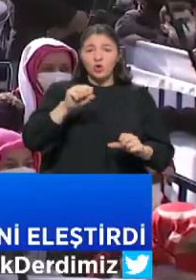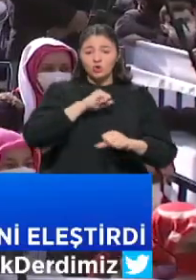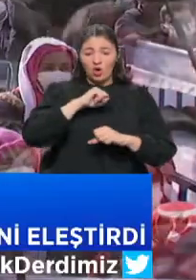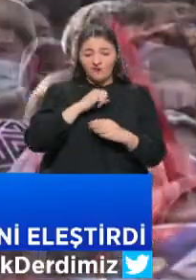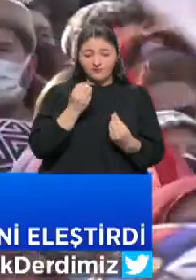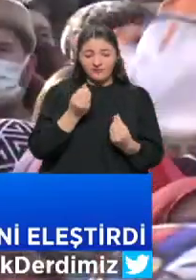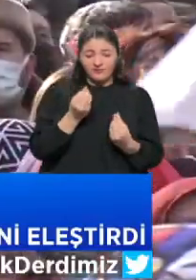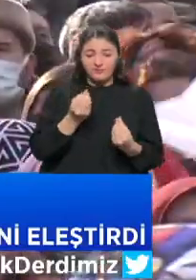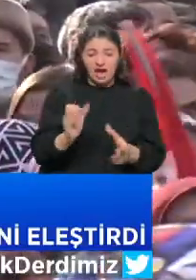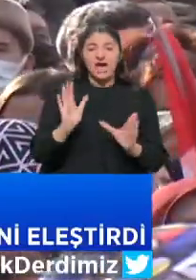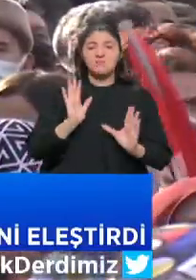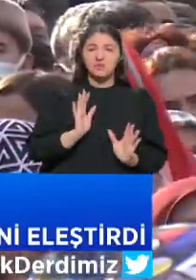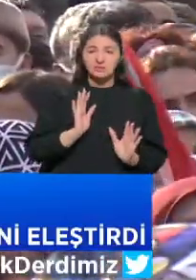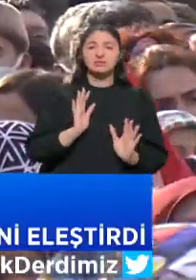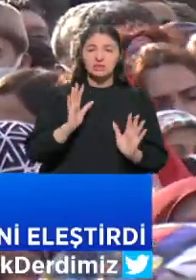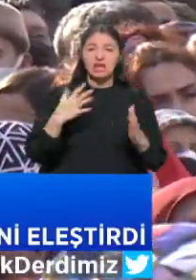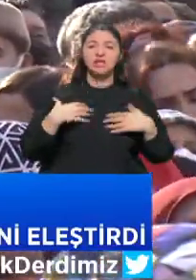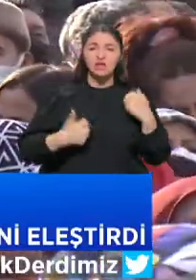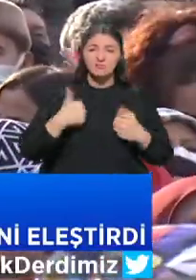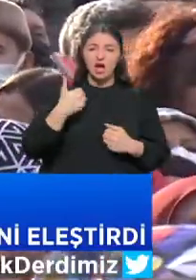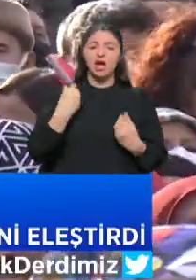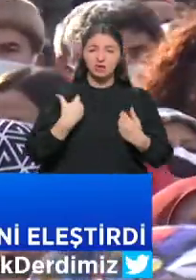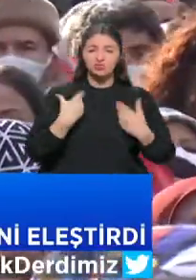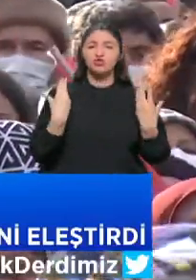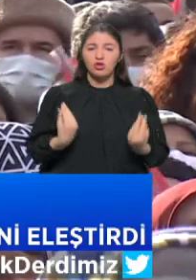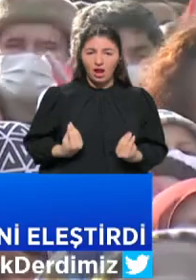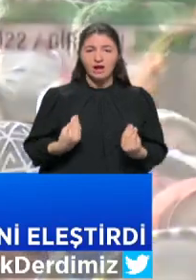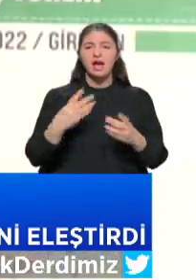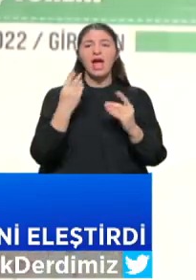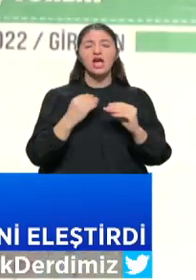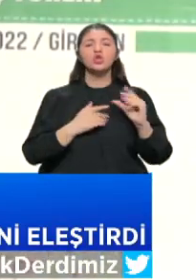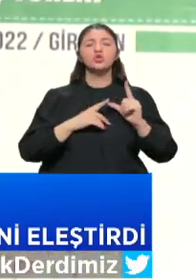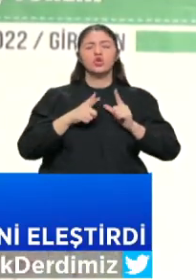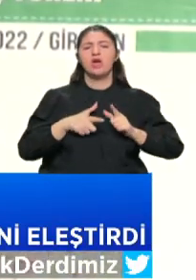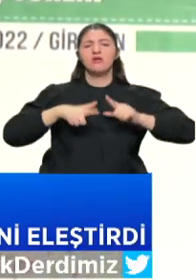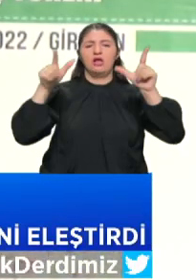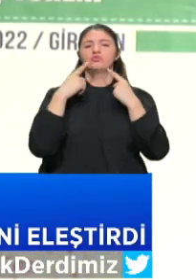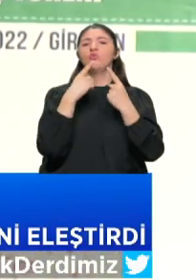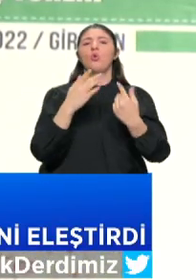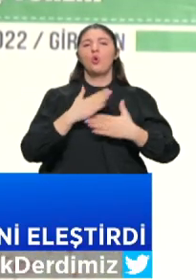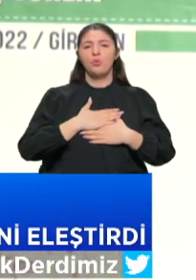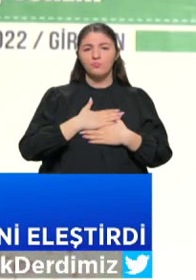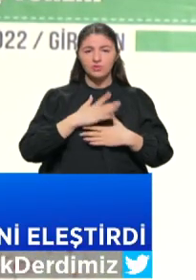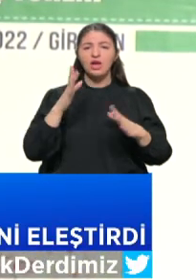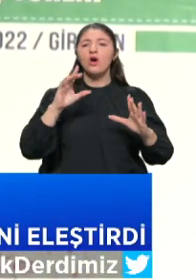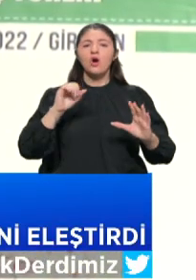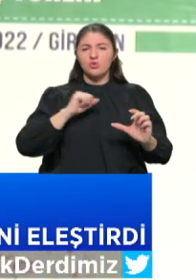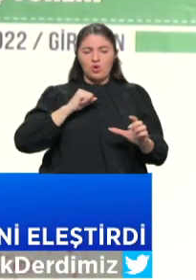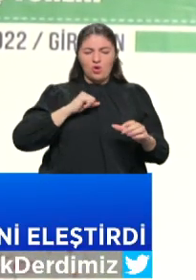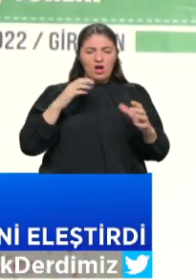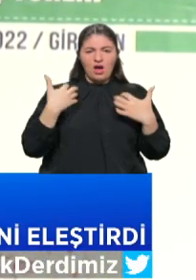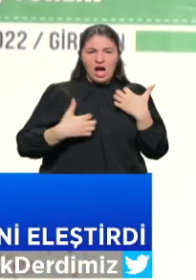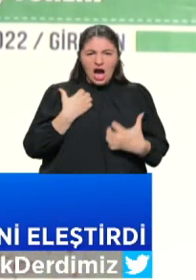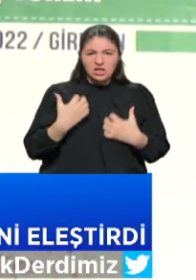ürkütmesin i sağlık bakanınız olarak en yüksek sesle bu endişe